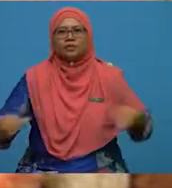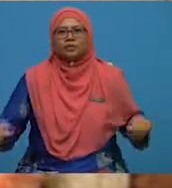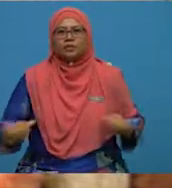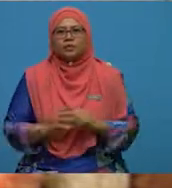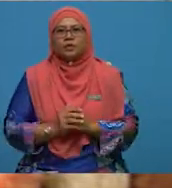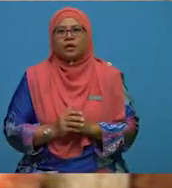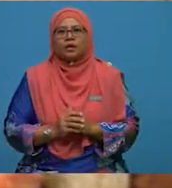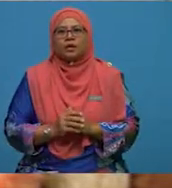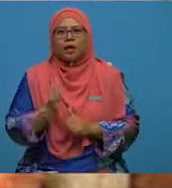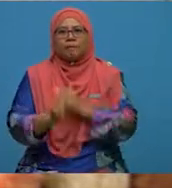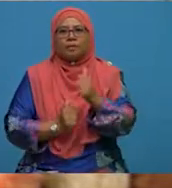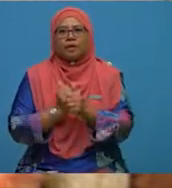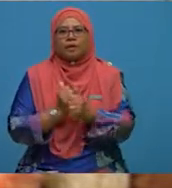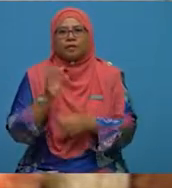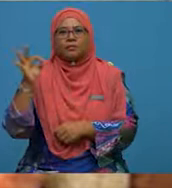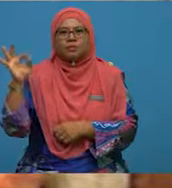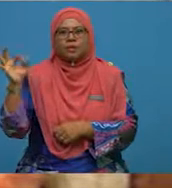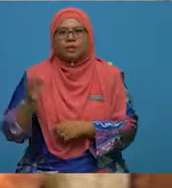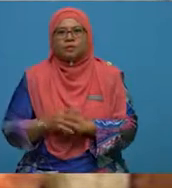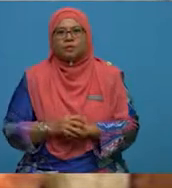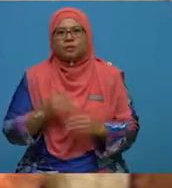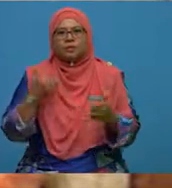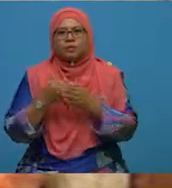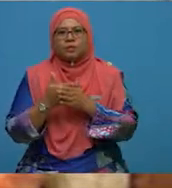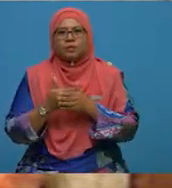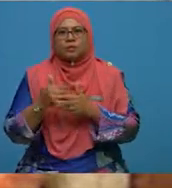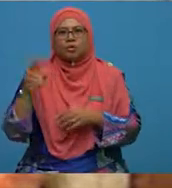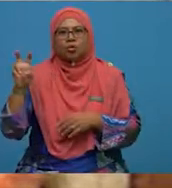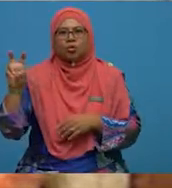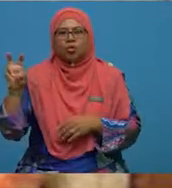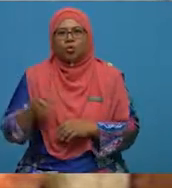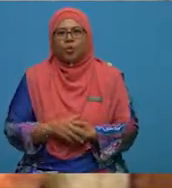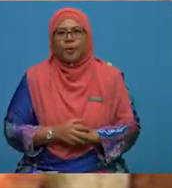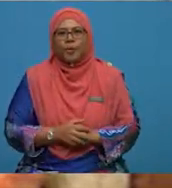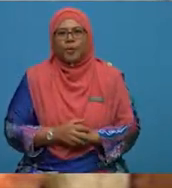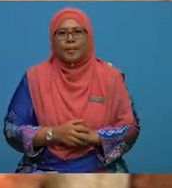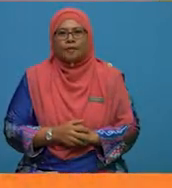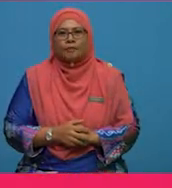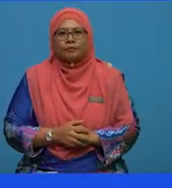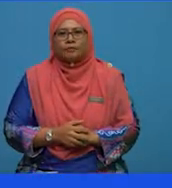abad ke-19 hingga abad ke-20.